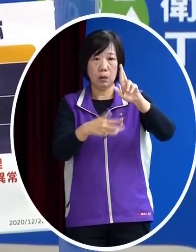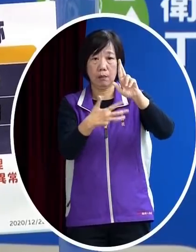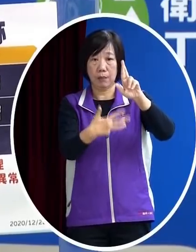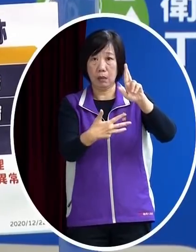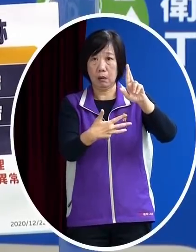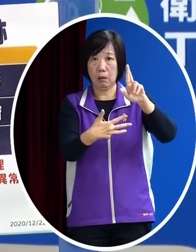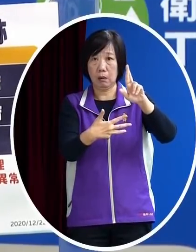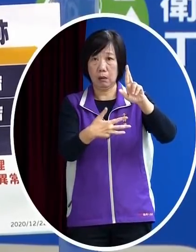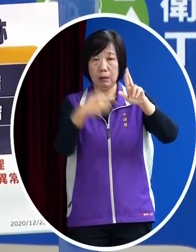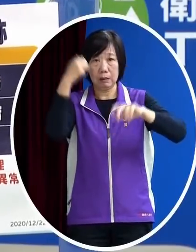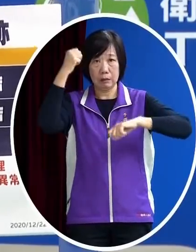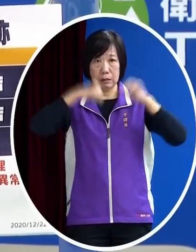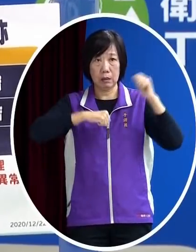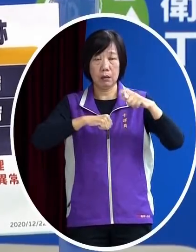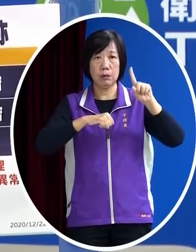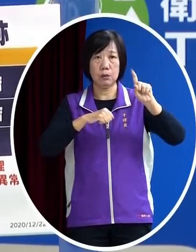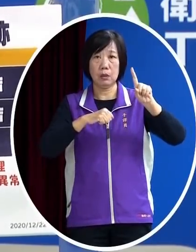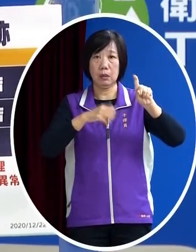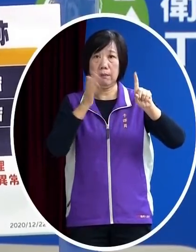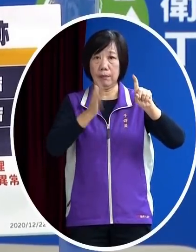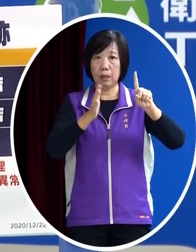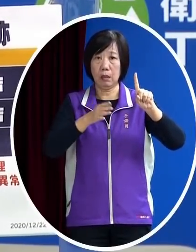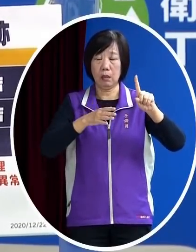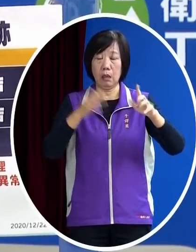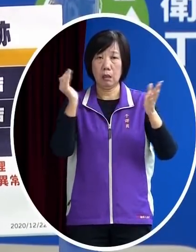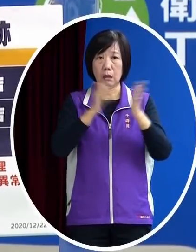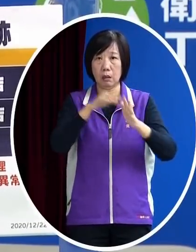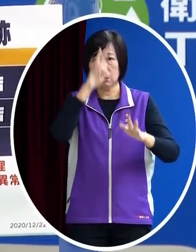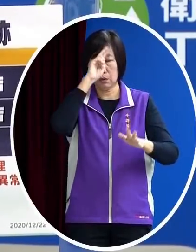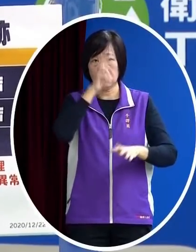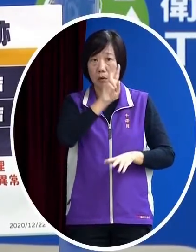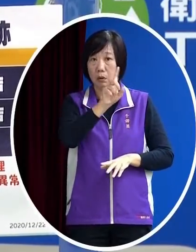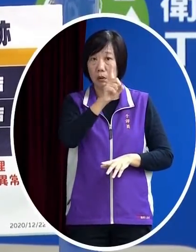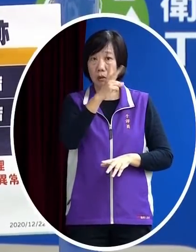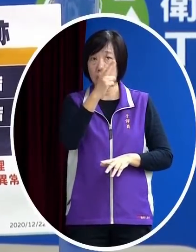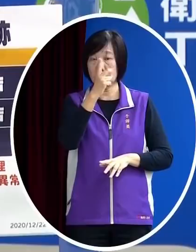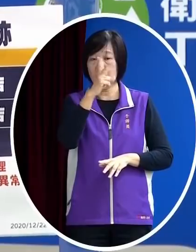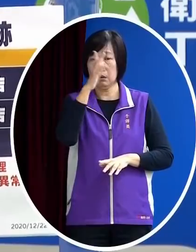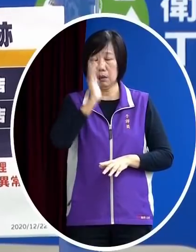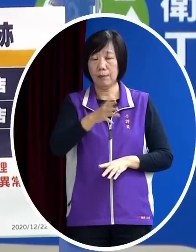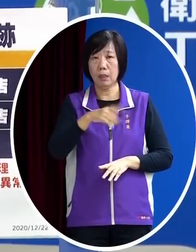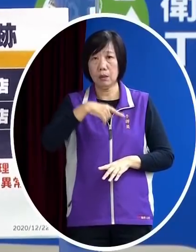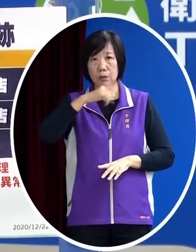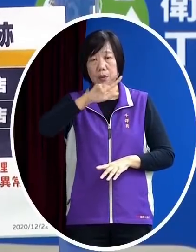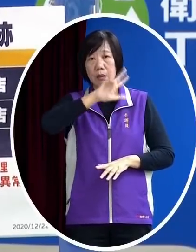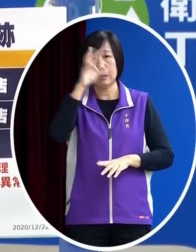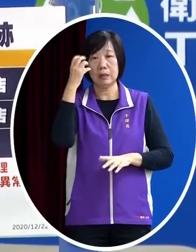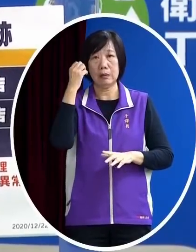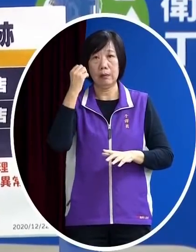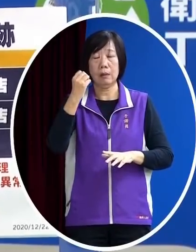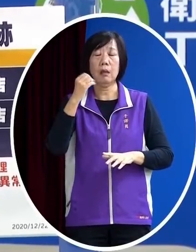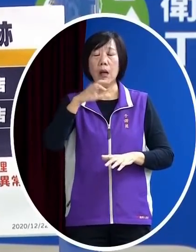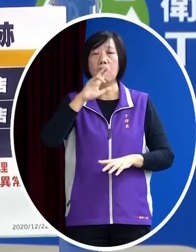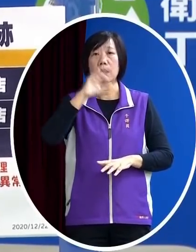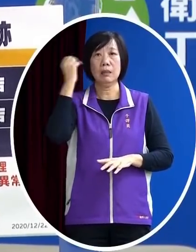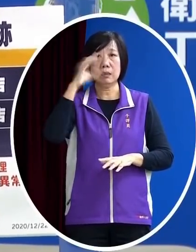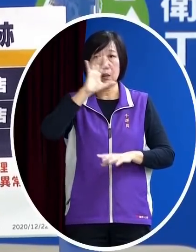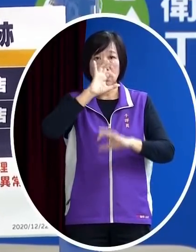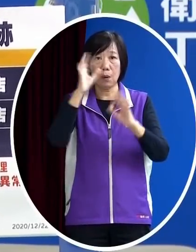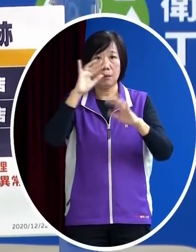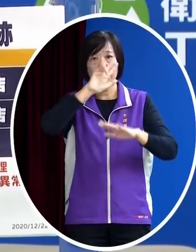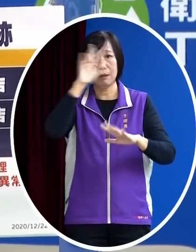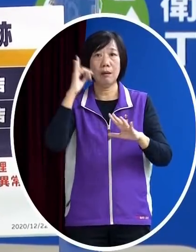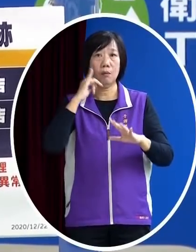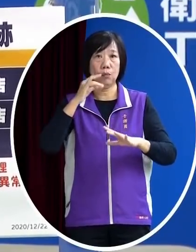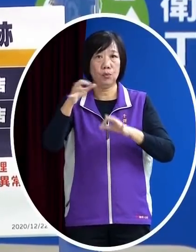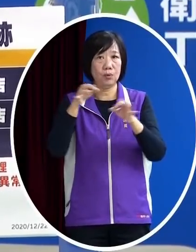12月8号早上的11点半到中午12点半，在星光三月台北的天母店。